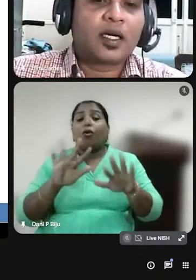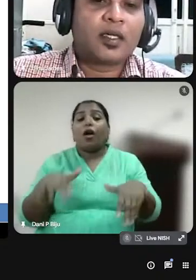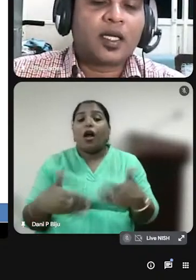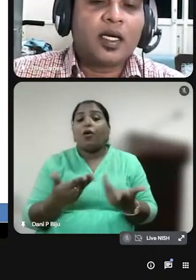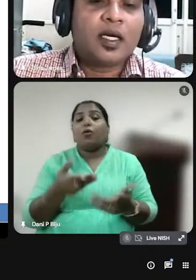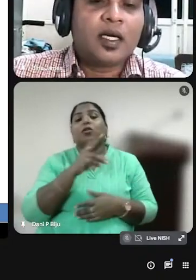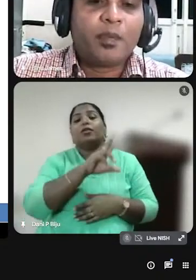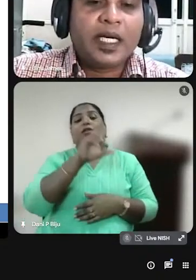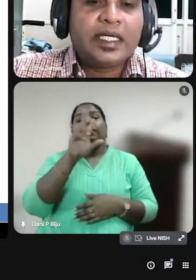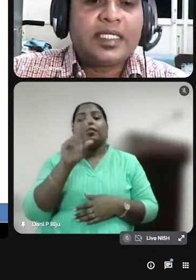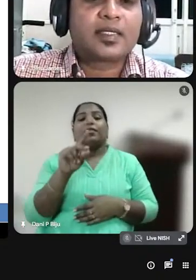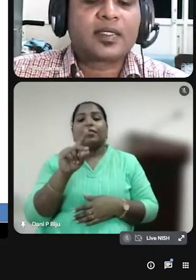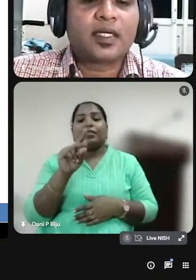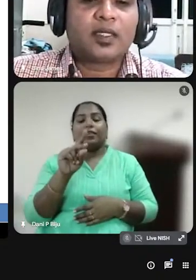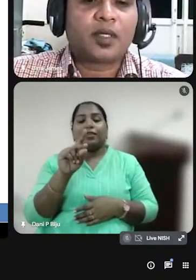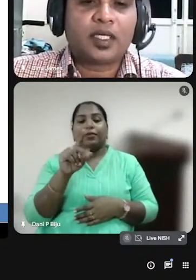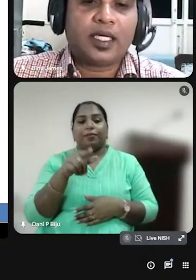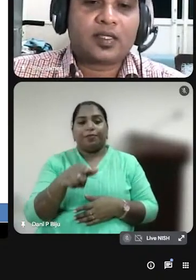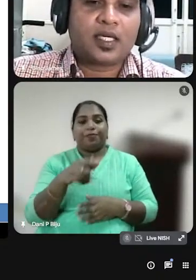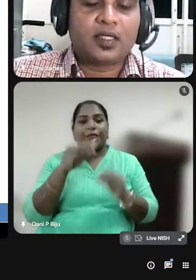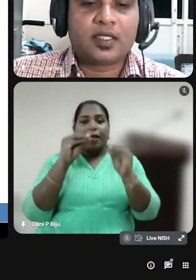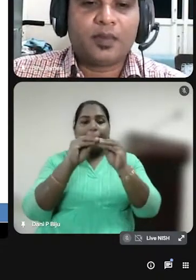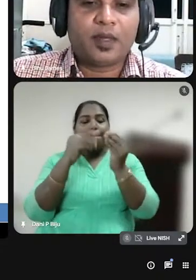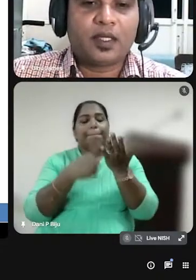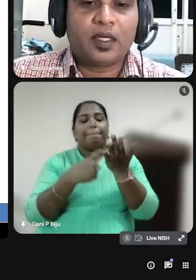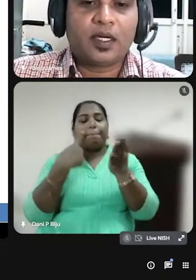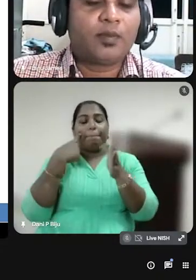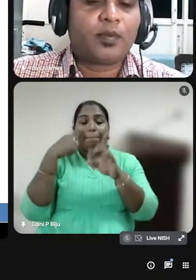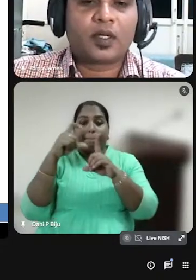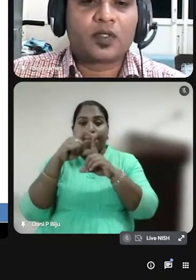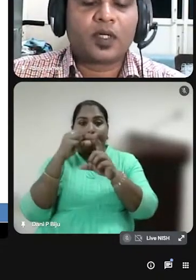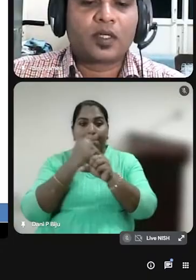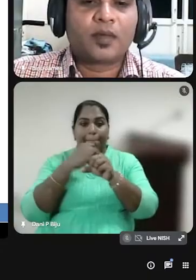രണ്ടാമത് കിടക്കുന്ന ബ്രിഡ്ജസ് എന്ന് പറഞ്ഞ എക്സസൈസ്.